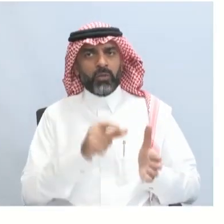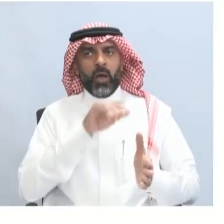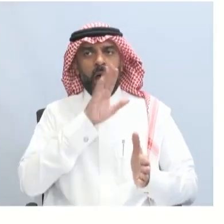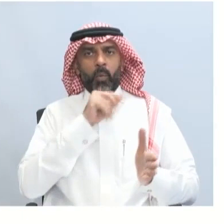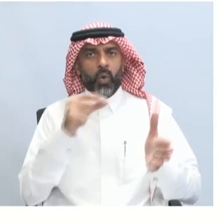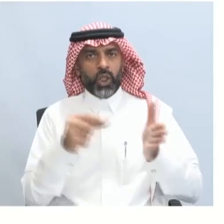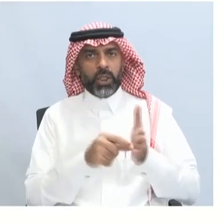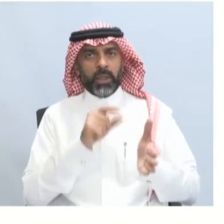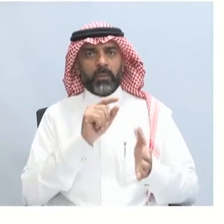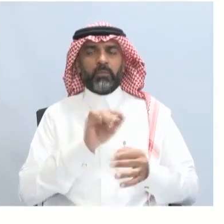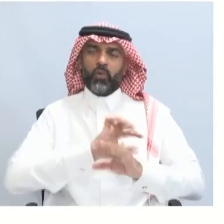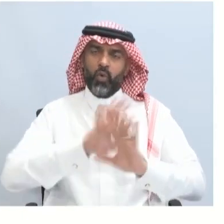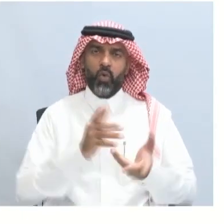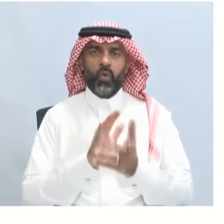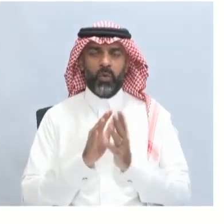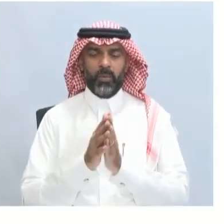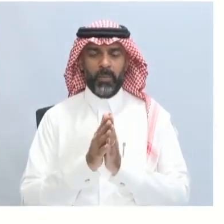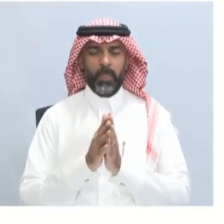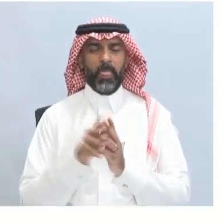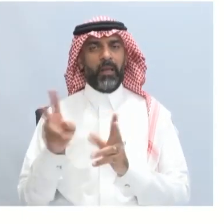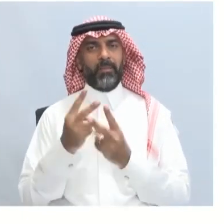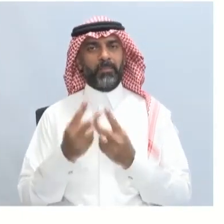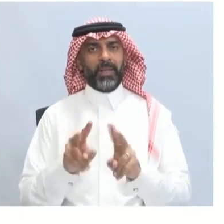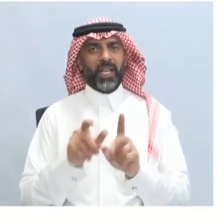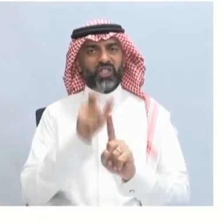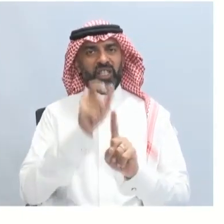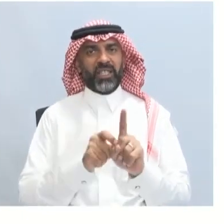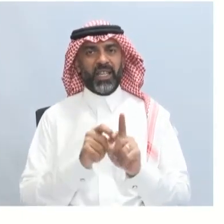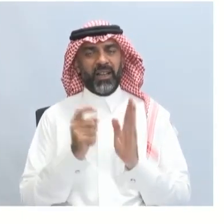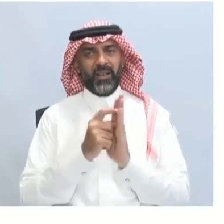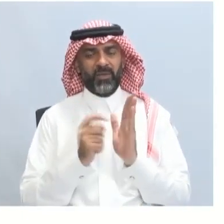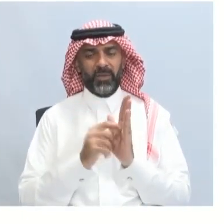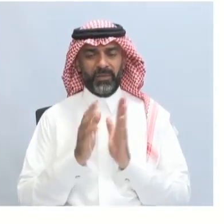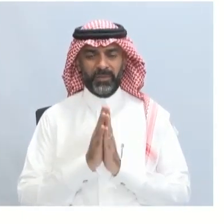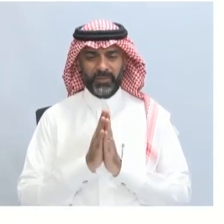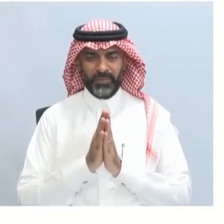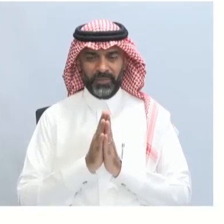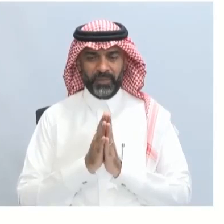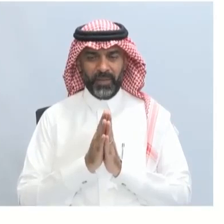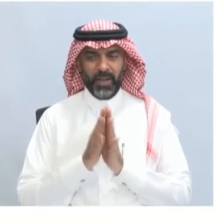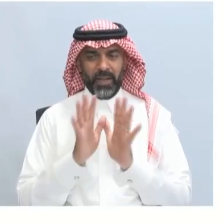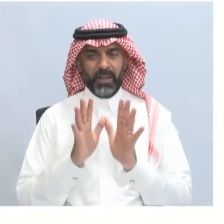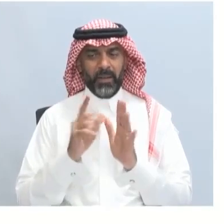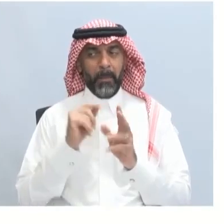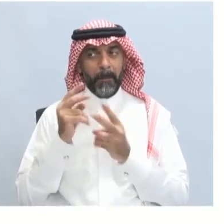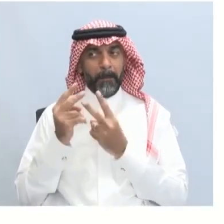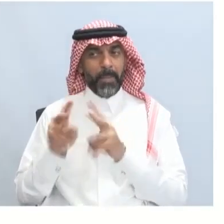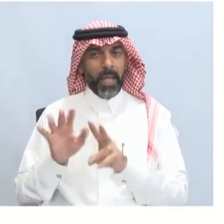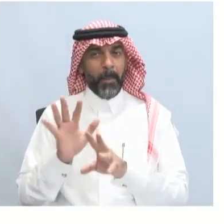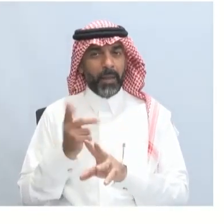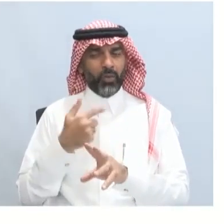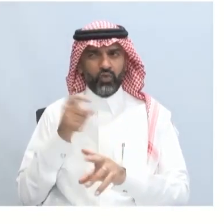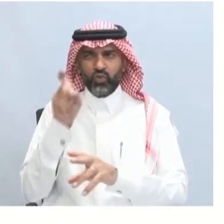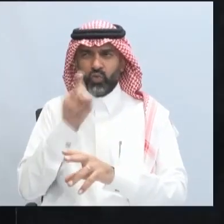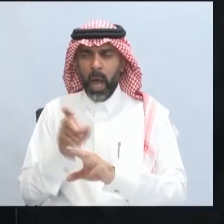الشخصيه القانونيه كيف تبدا هذه الشخصيه القانونيه ذكرنا من تمام الولاده حيا وهو انفصال المولود عن امه